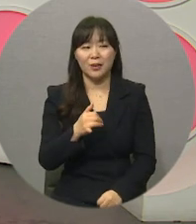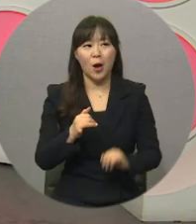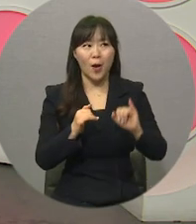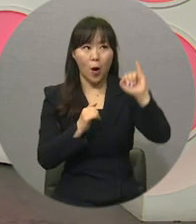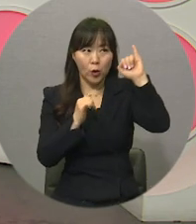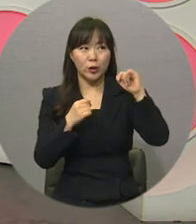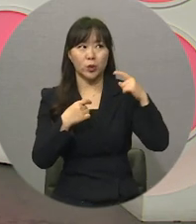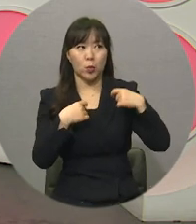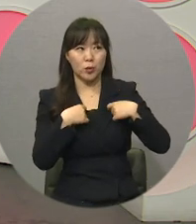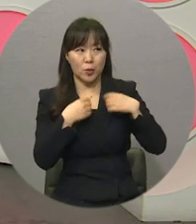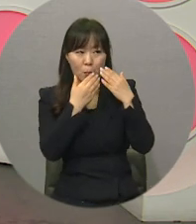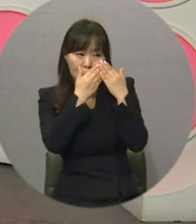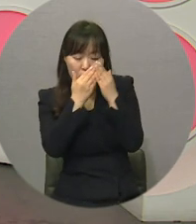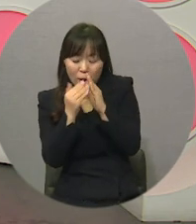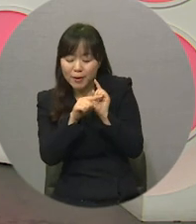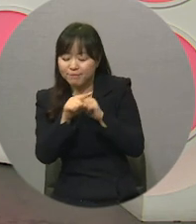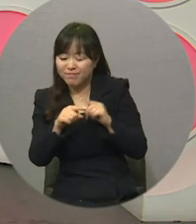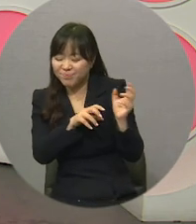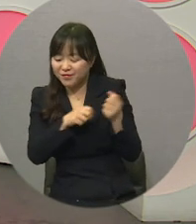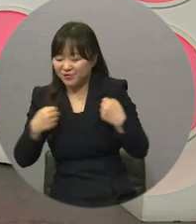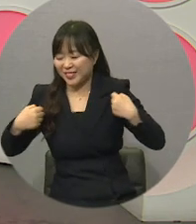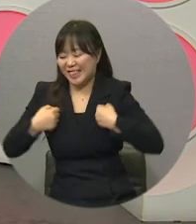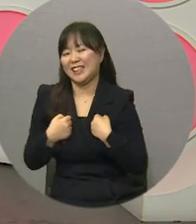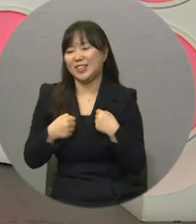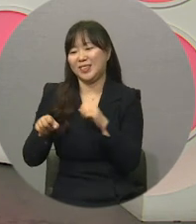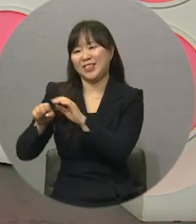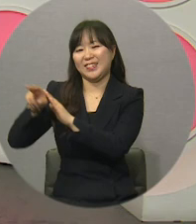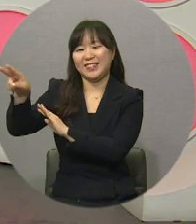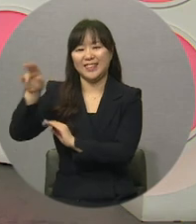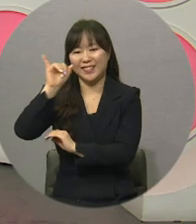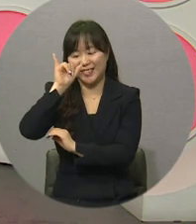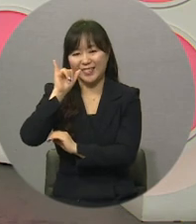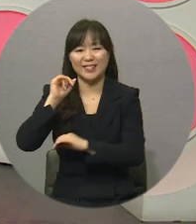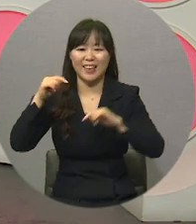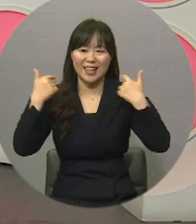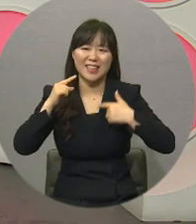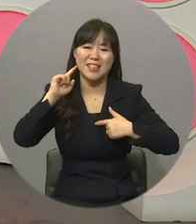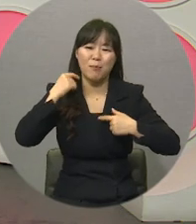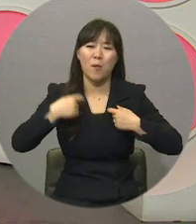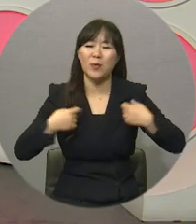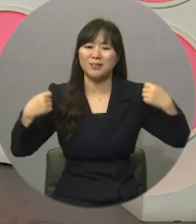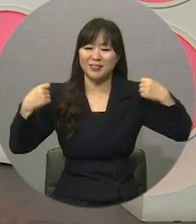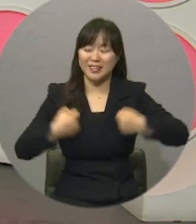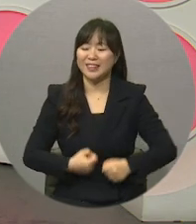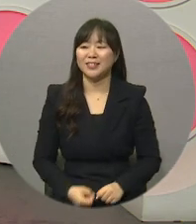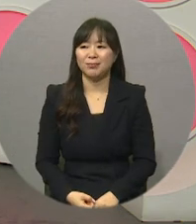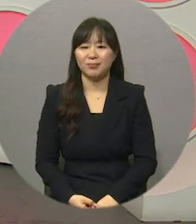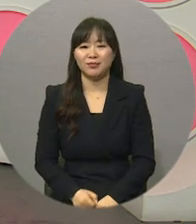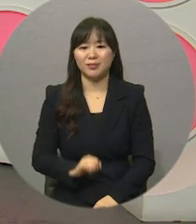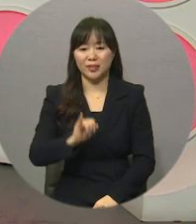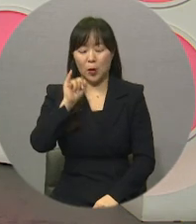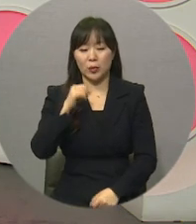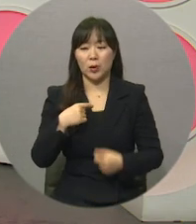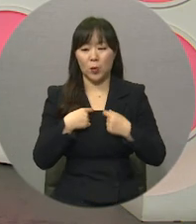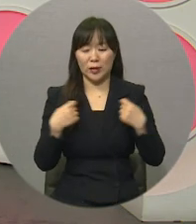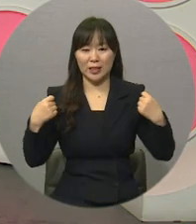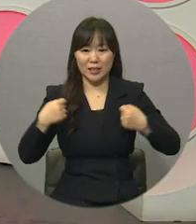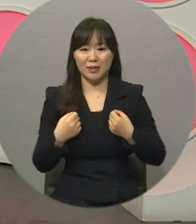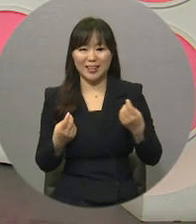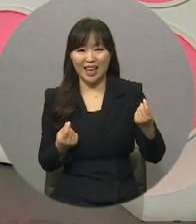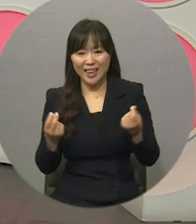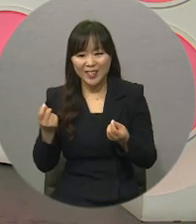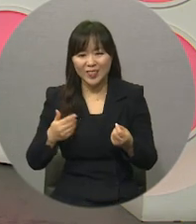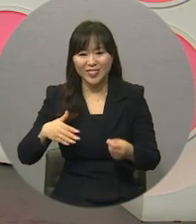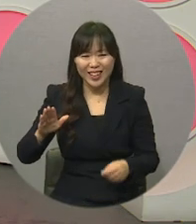언니 옷을 몰래 훔쳐서 입고 나가요. 항상 이쁜 옷을 입었어요. 그래, 언니 옷 입고 나가서 이제